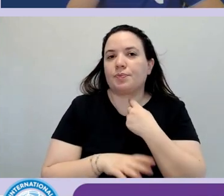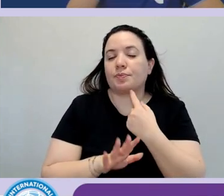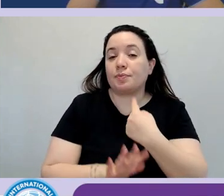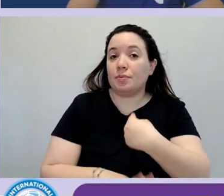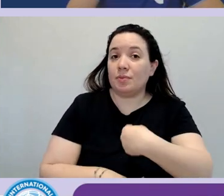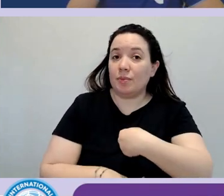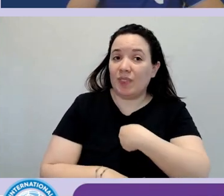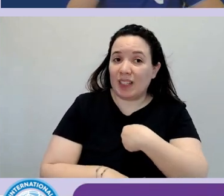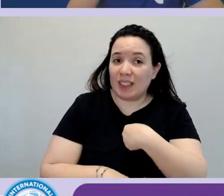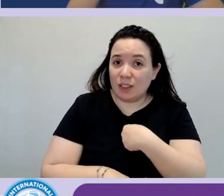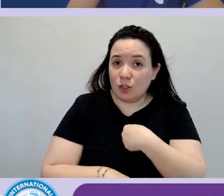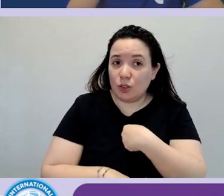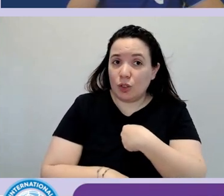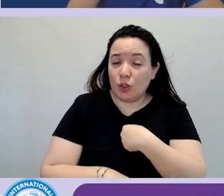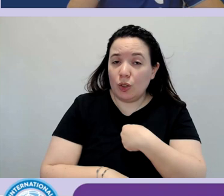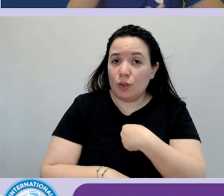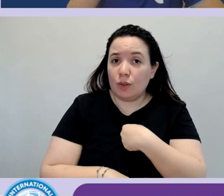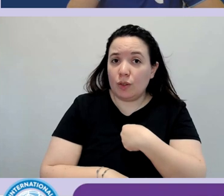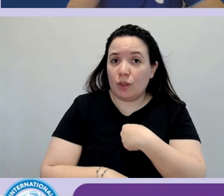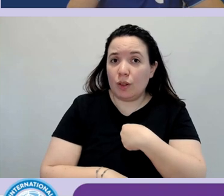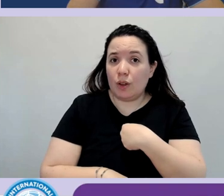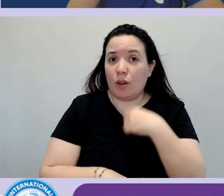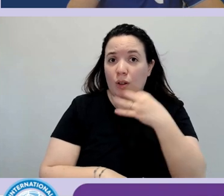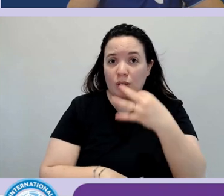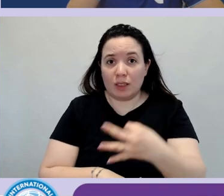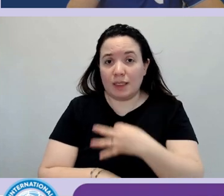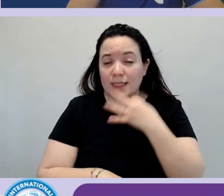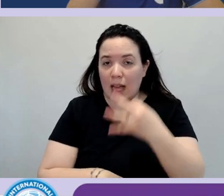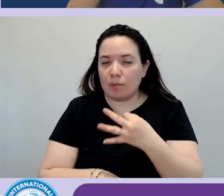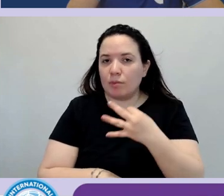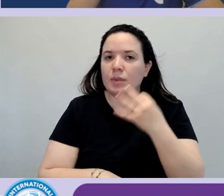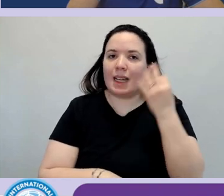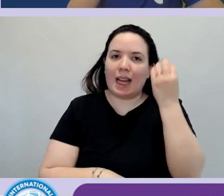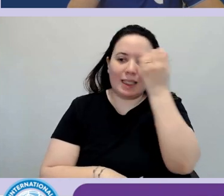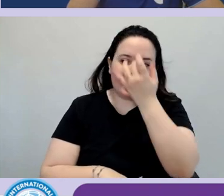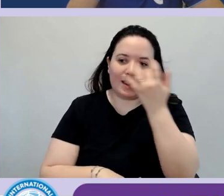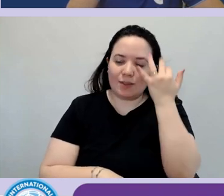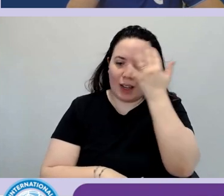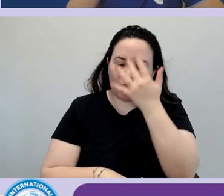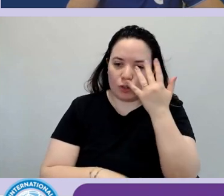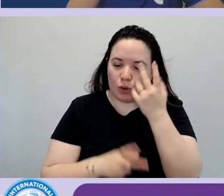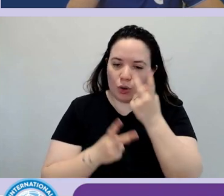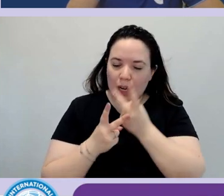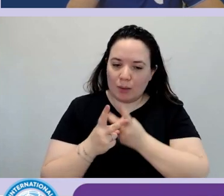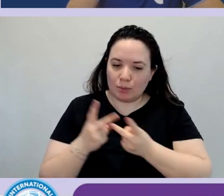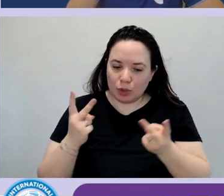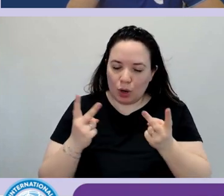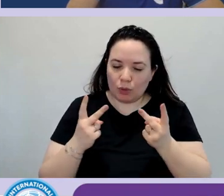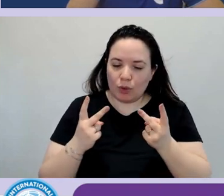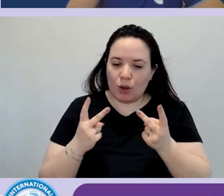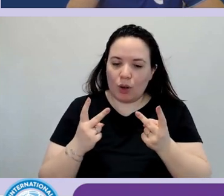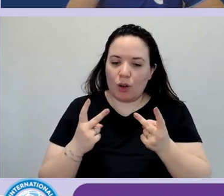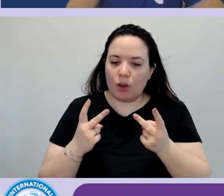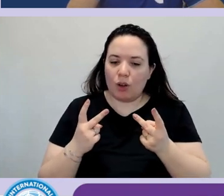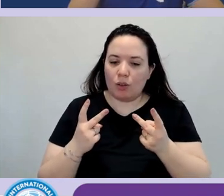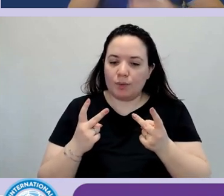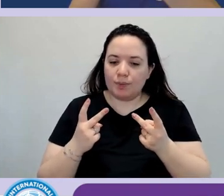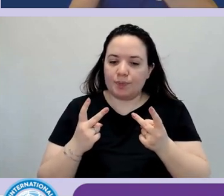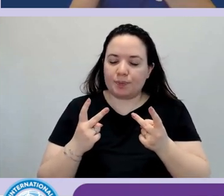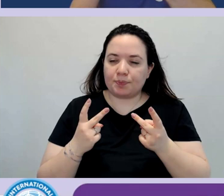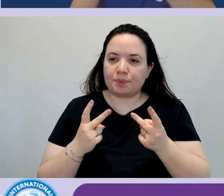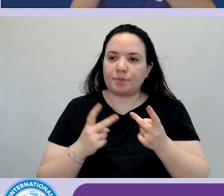comunque io porto sempre questa diciamo come riflessione tenendo conto